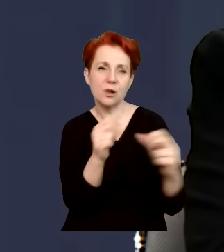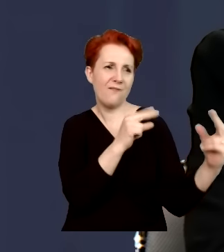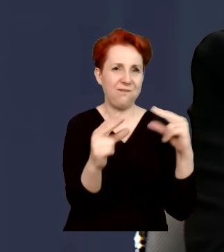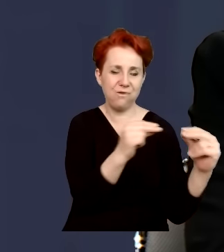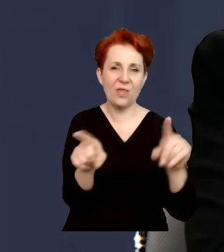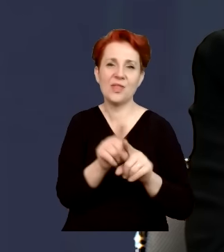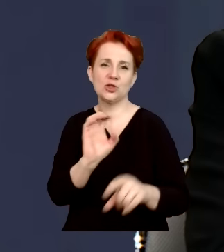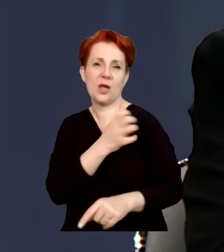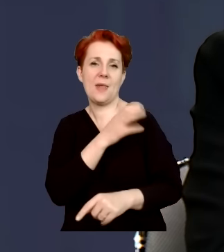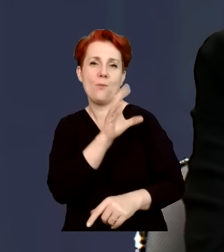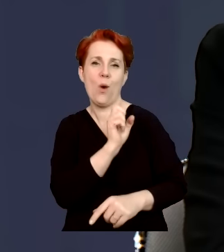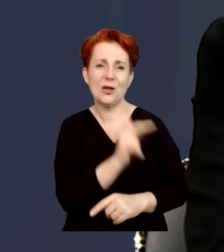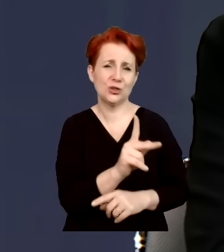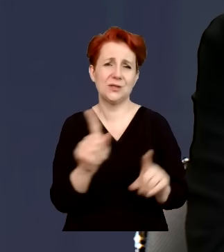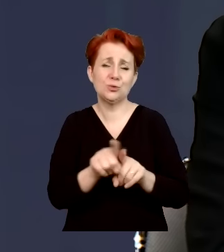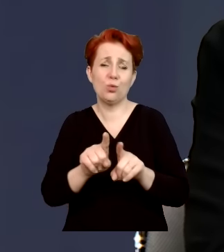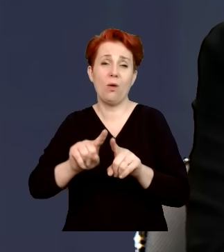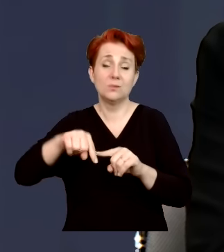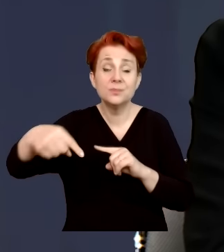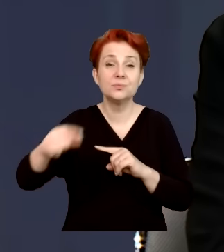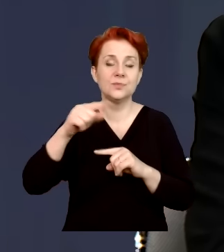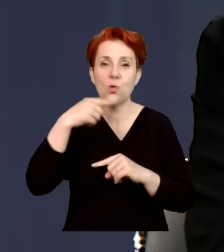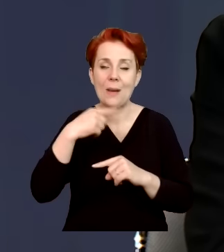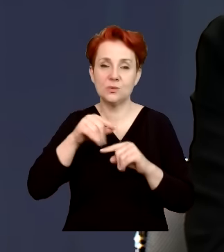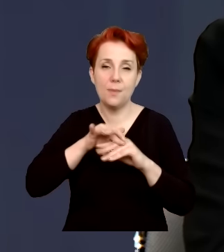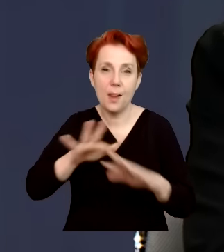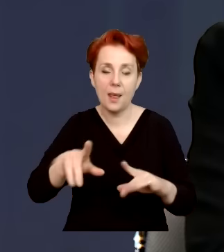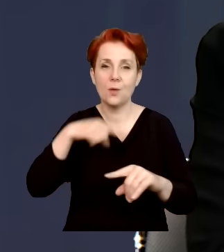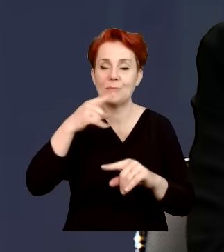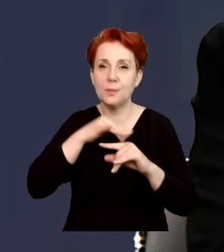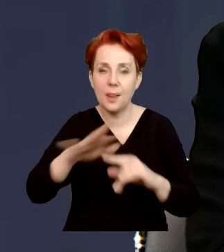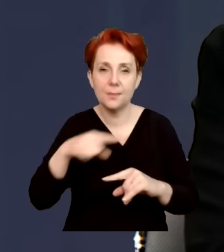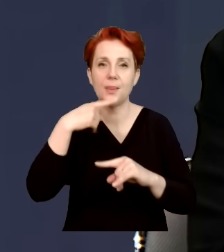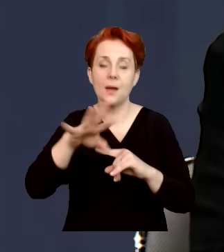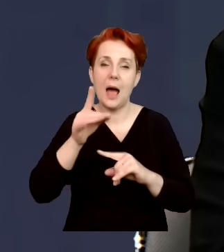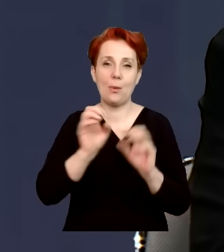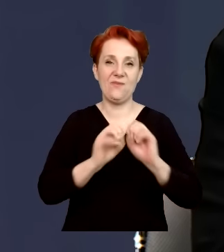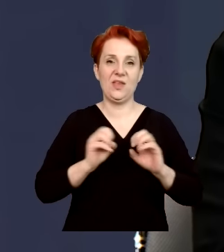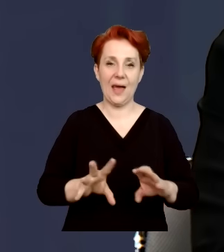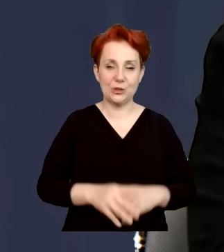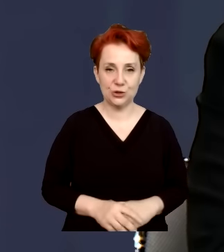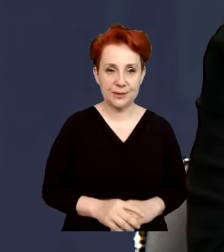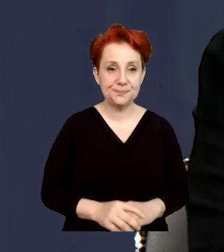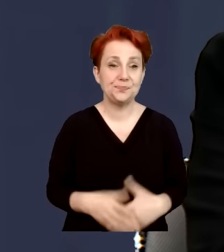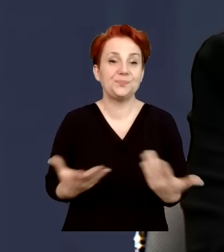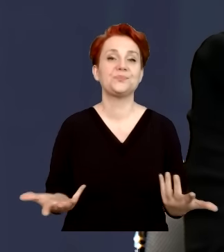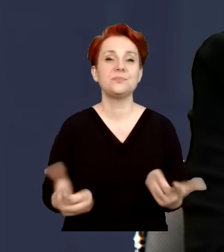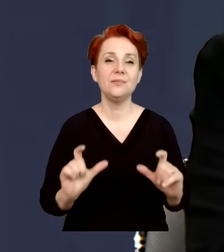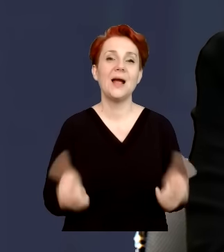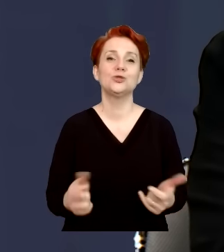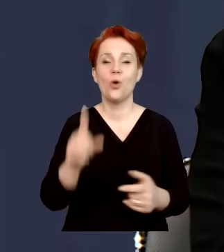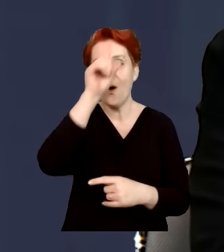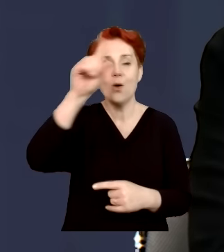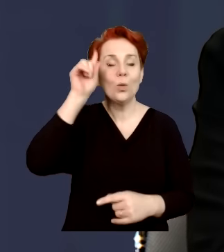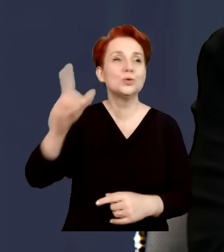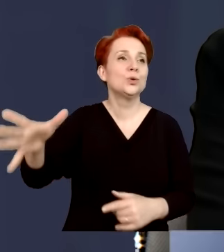dni wychodziło jakieś kłamstwo, które oczywiście potem było wyjaśniane. Tak, i co z tego? A ludzie, całkiem niedawne. Tak, ale ludzie